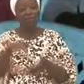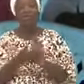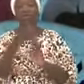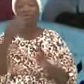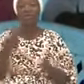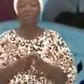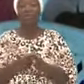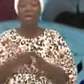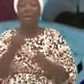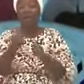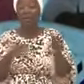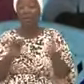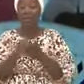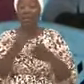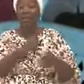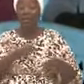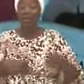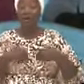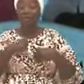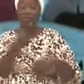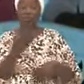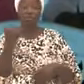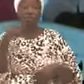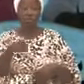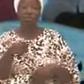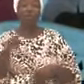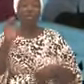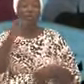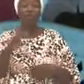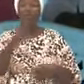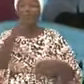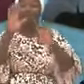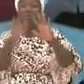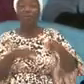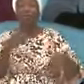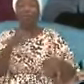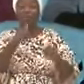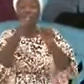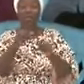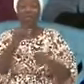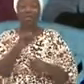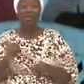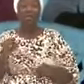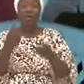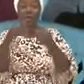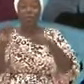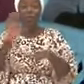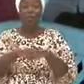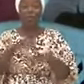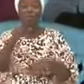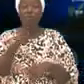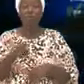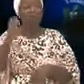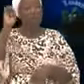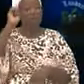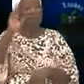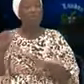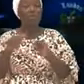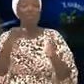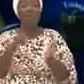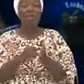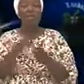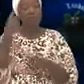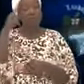tout ce que je te dis je lai plus de bénédiction venant du toit il le